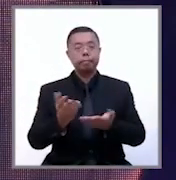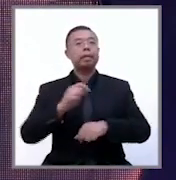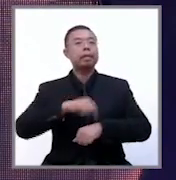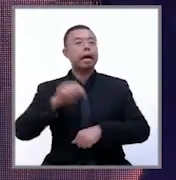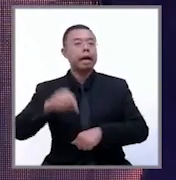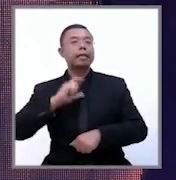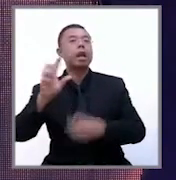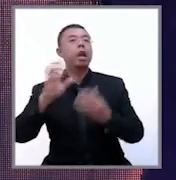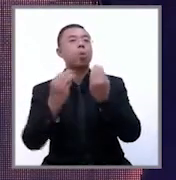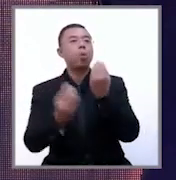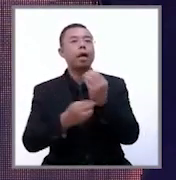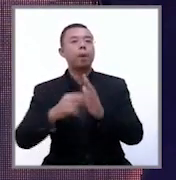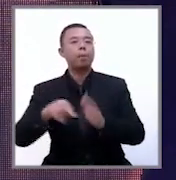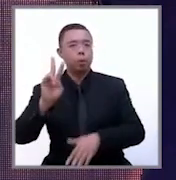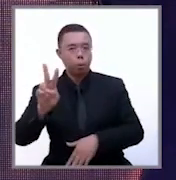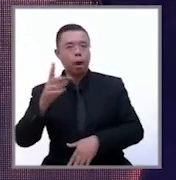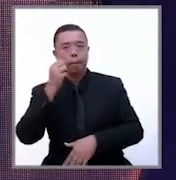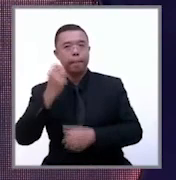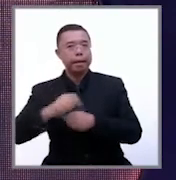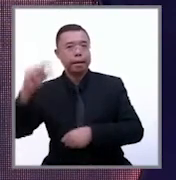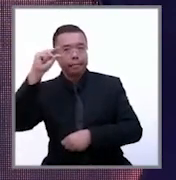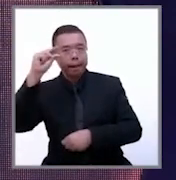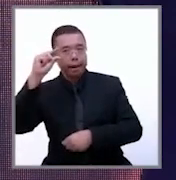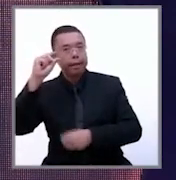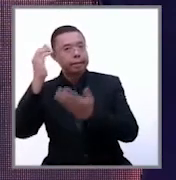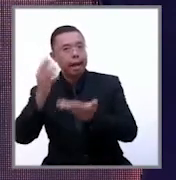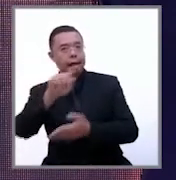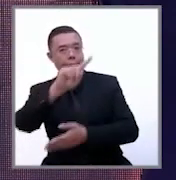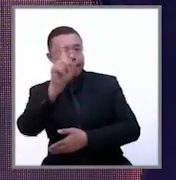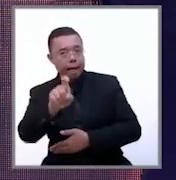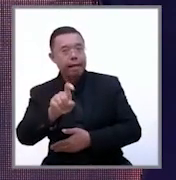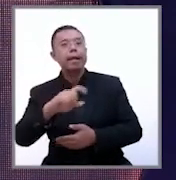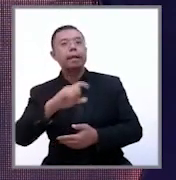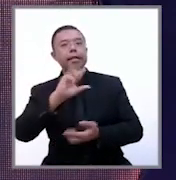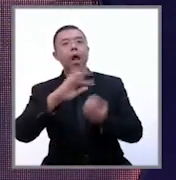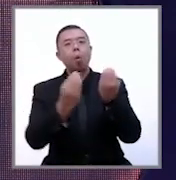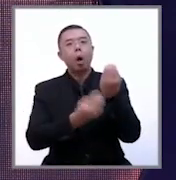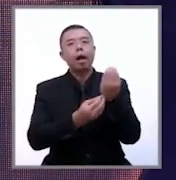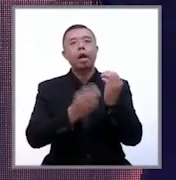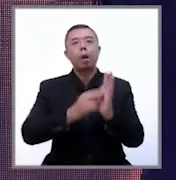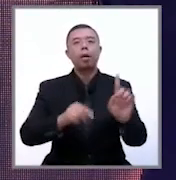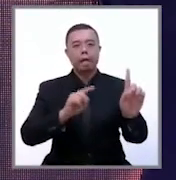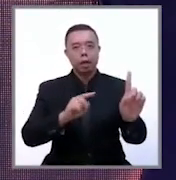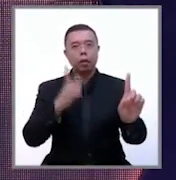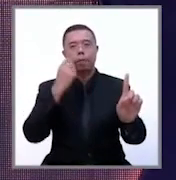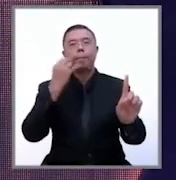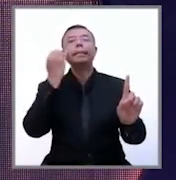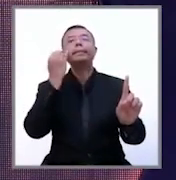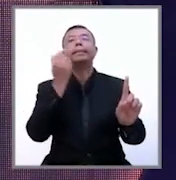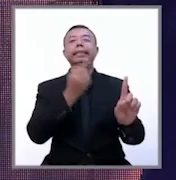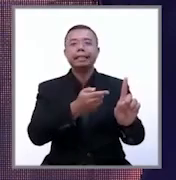diium-m nomor bapak gibrakaka untuk bertanya kepada calon wakil presiden nomor ur 1 bapak muhamin